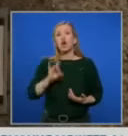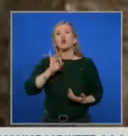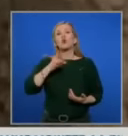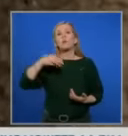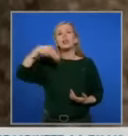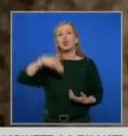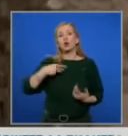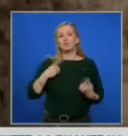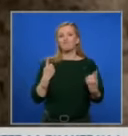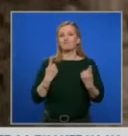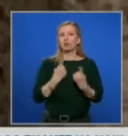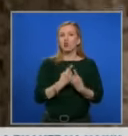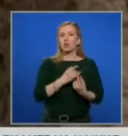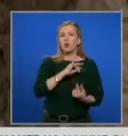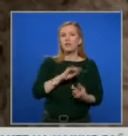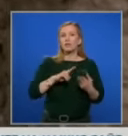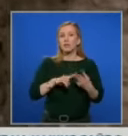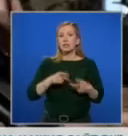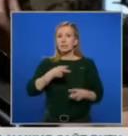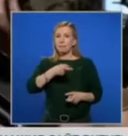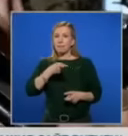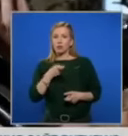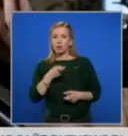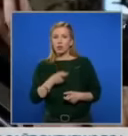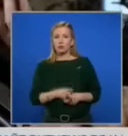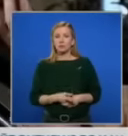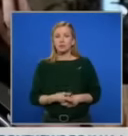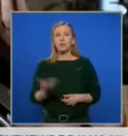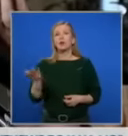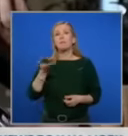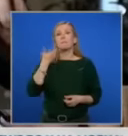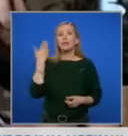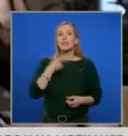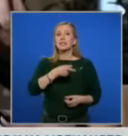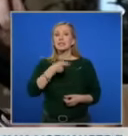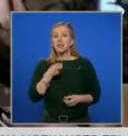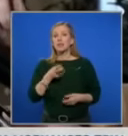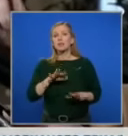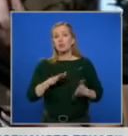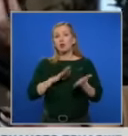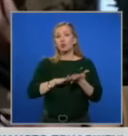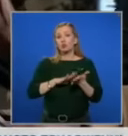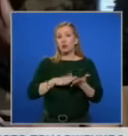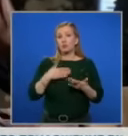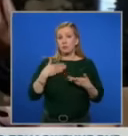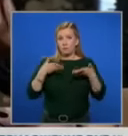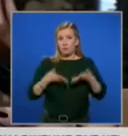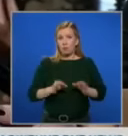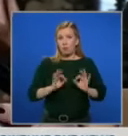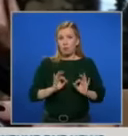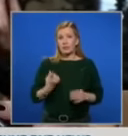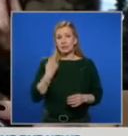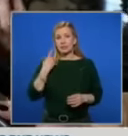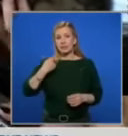е посрещнал жертвата си Иван Владимиров с пистолет. Е бил застрелян, според доказателствата, които имаме към момента, с